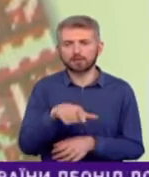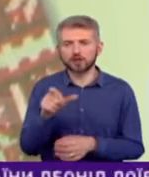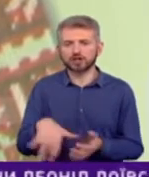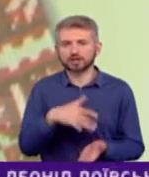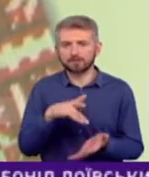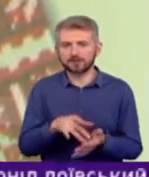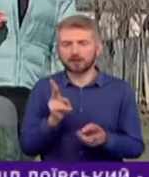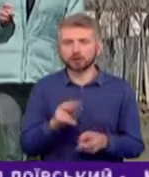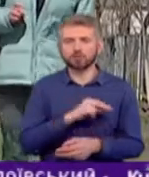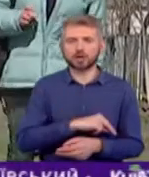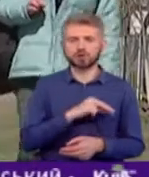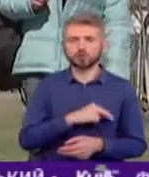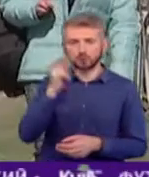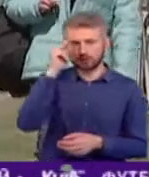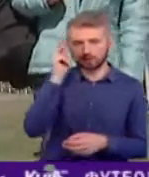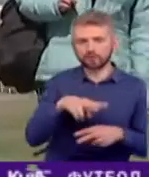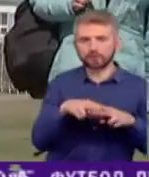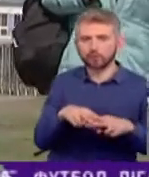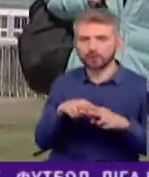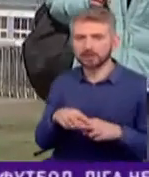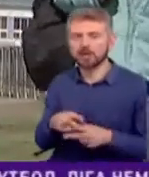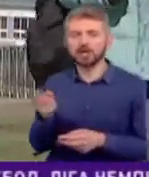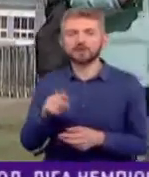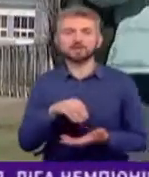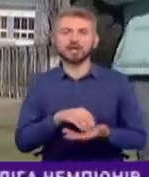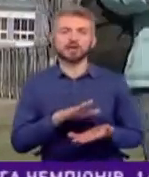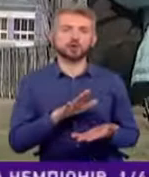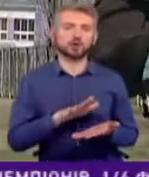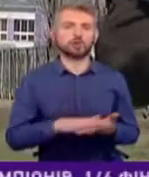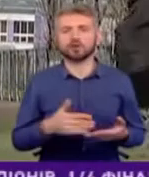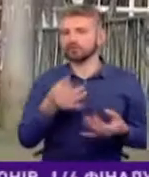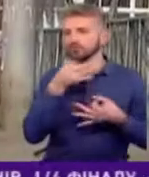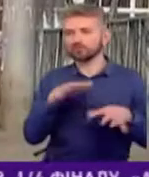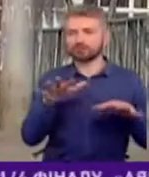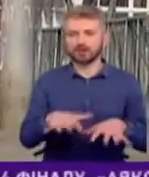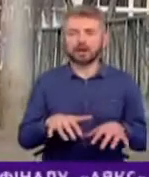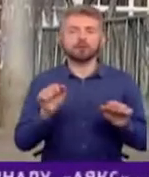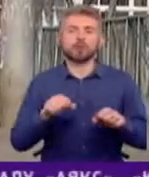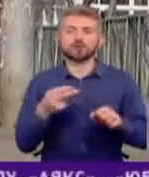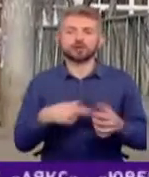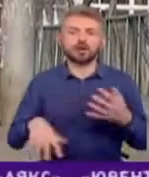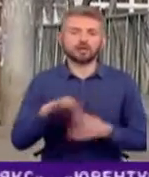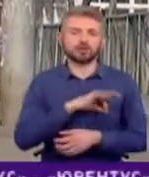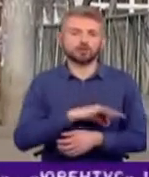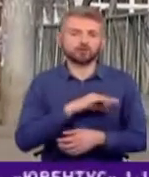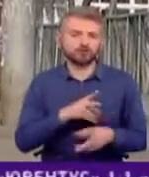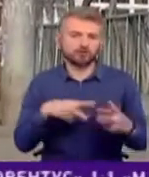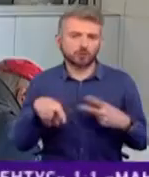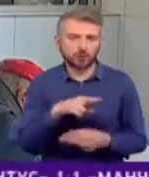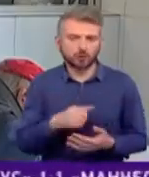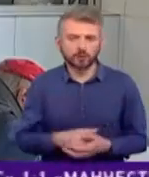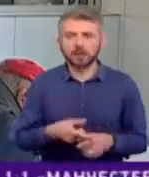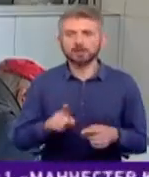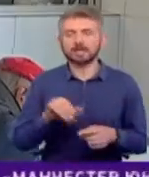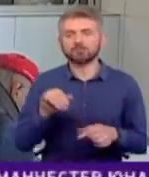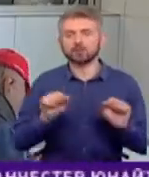міста, які працюють, навчаються у столиці, втім зареєстровані де-інде. Можливості для усіх користувачів однакові. Це